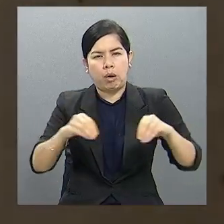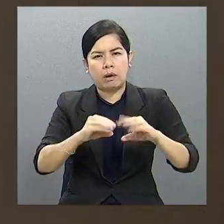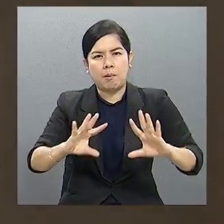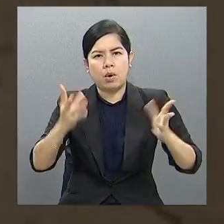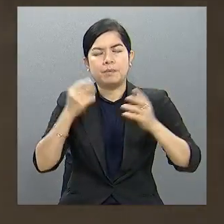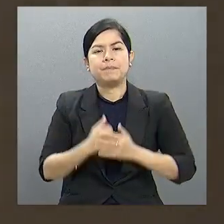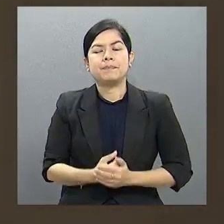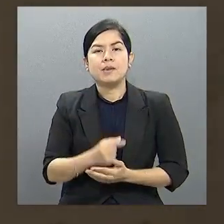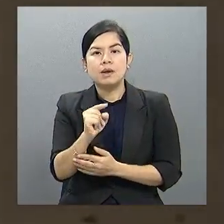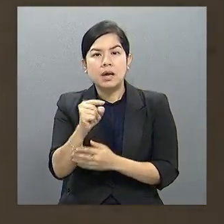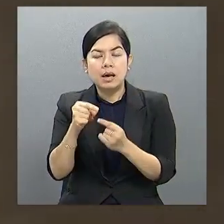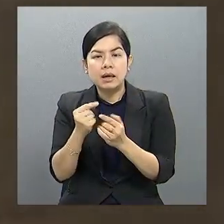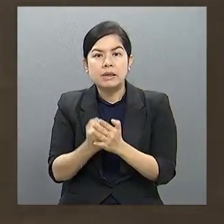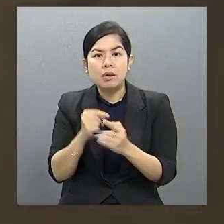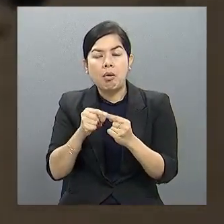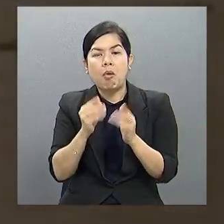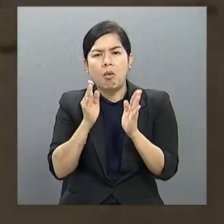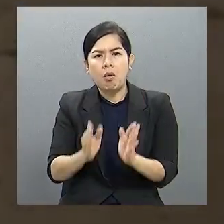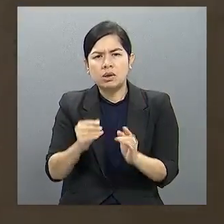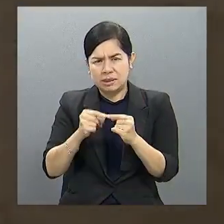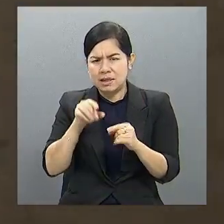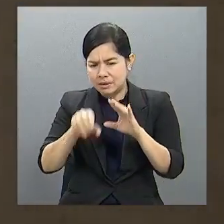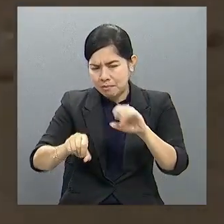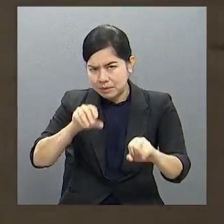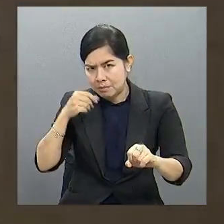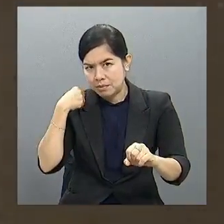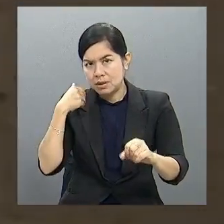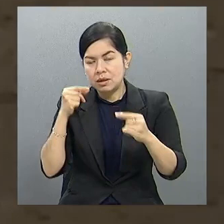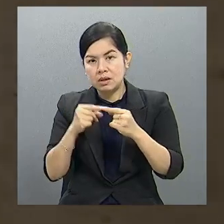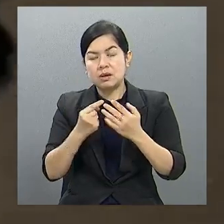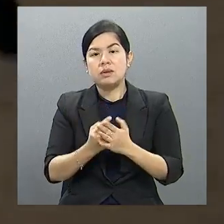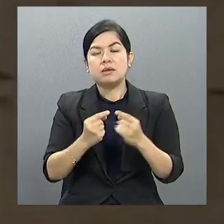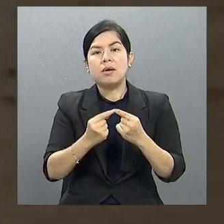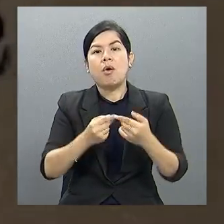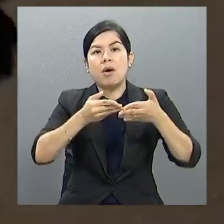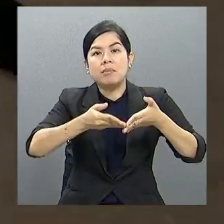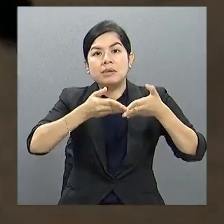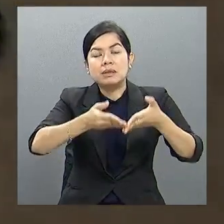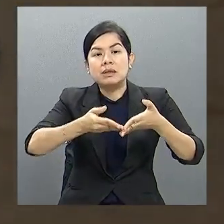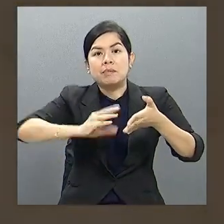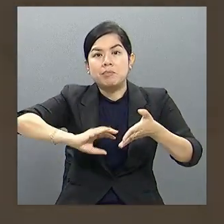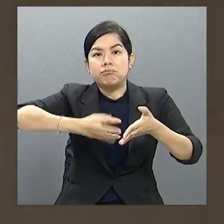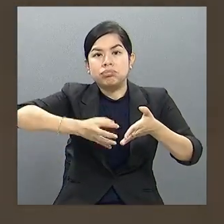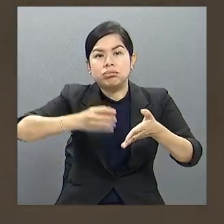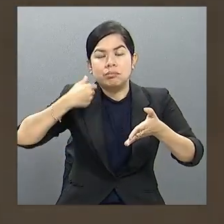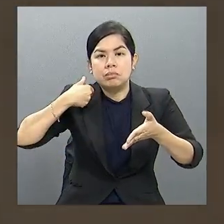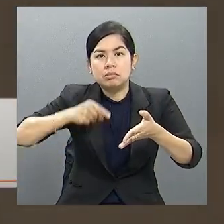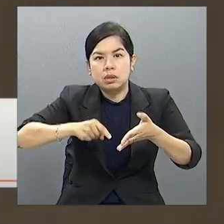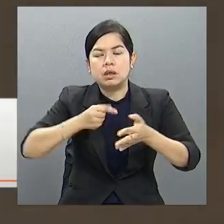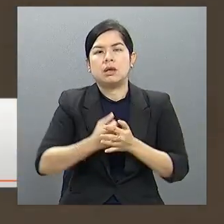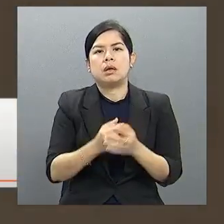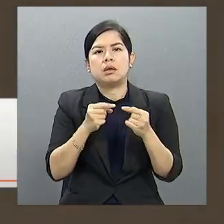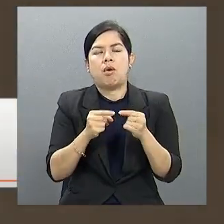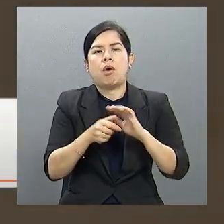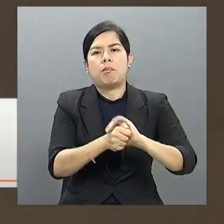ากกิจกรรมของมนุษย์เรานี่แหละครับเช่นการติดเครื่องมือประมงในระหว่างที่เต่าเดินทางมาวางไข่ถูกรบกวนจากแสง